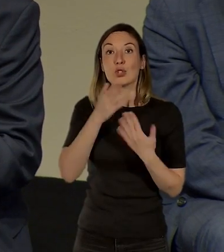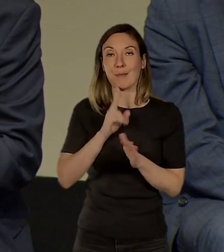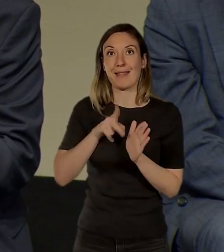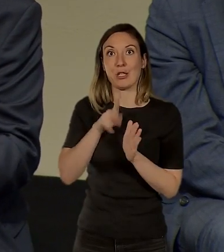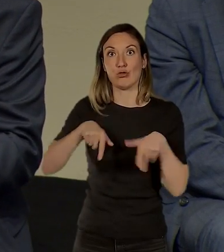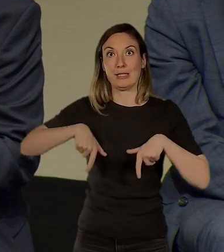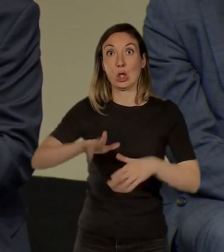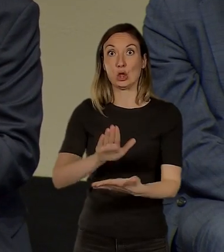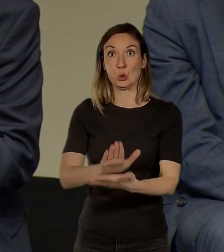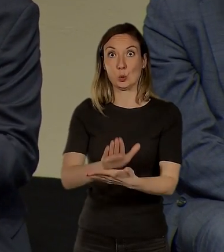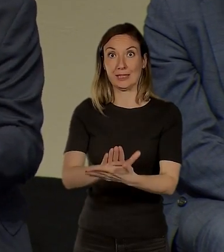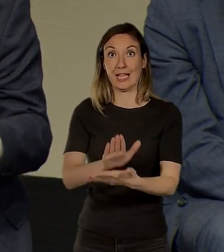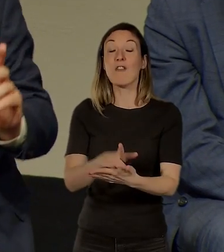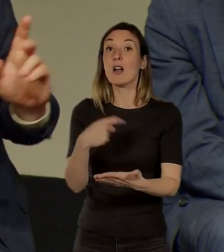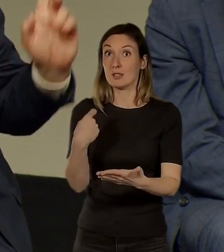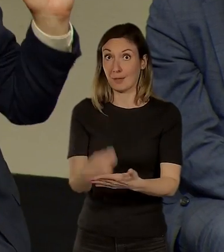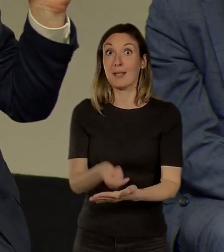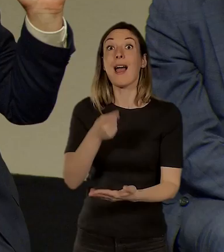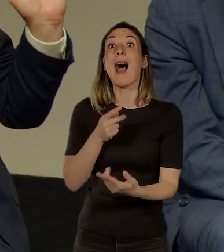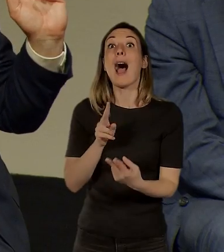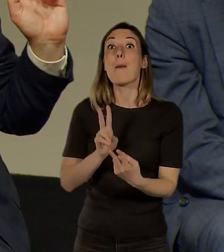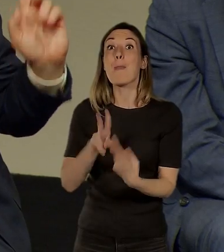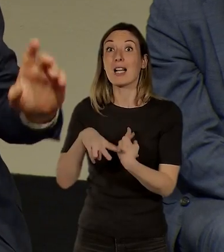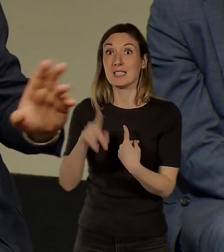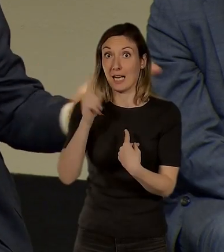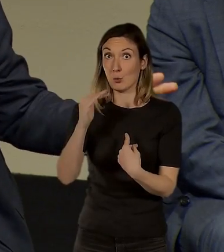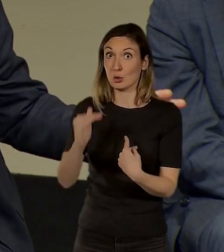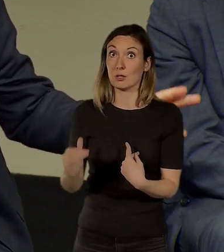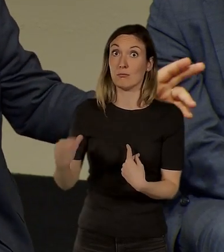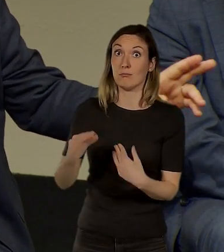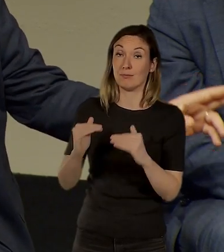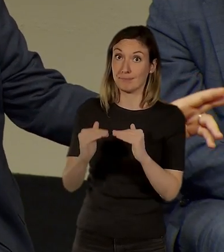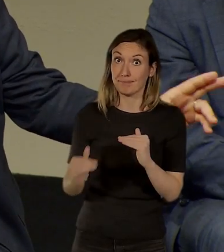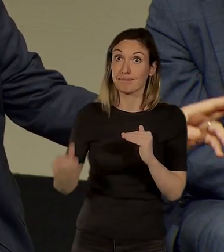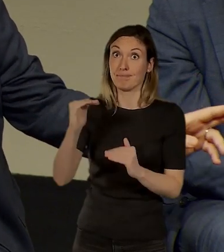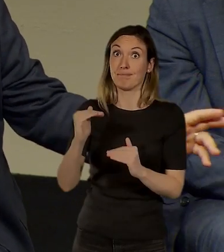ta magistrála vysutá z verzí na tom Těšnově. Teď máme dvě